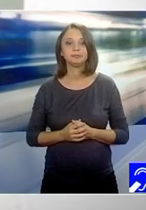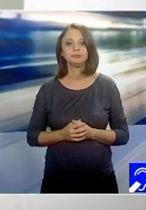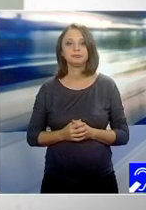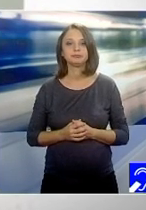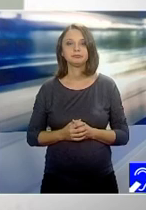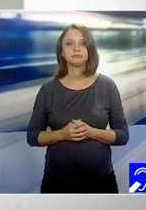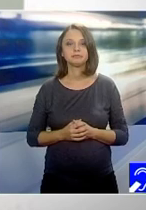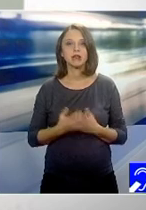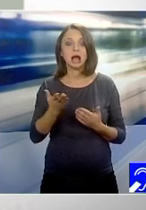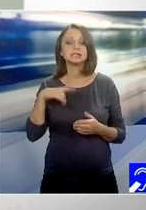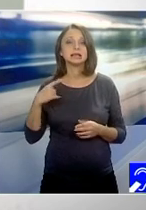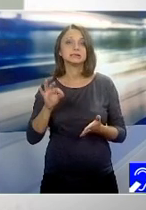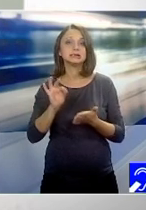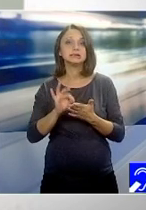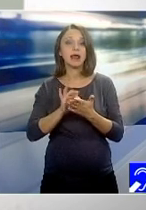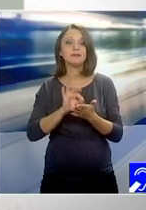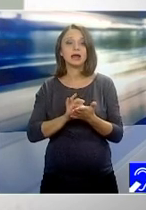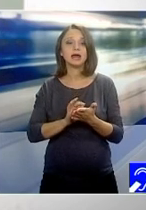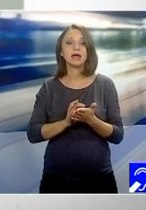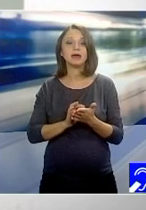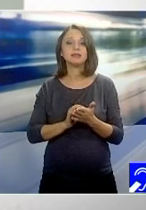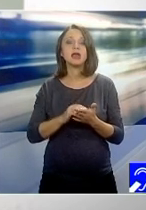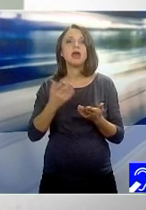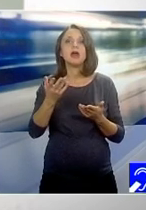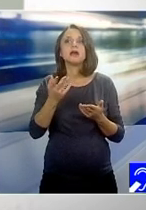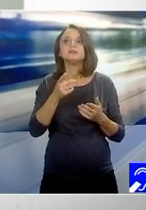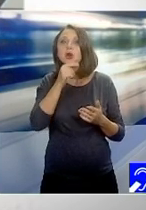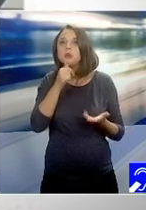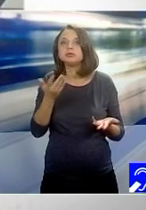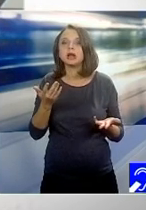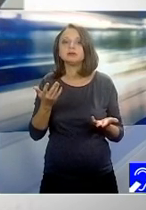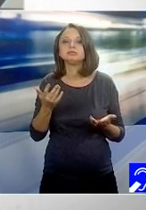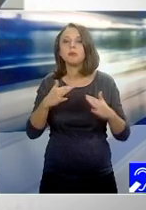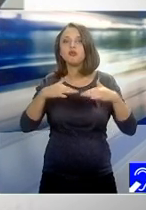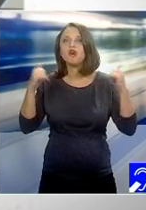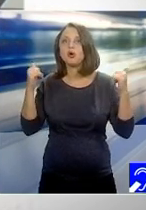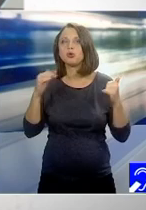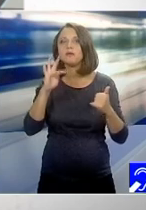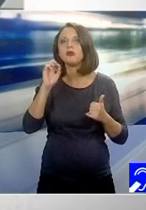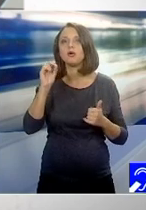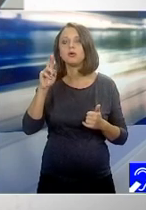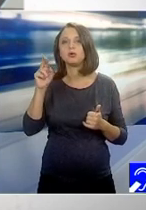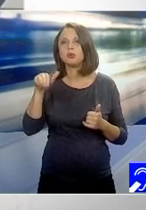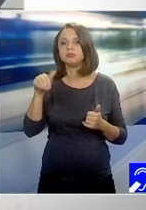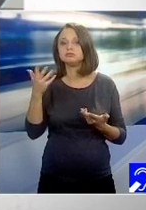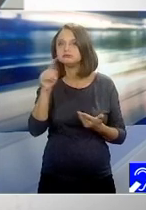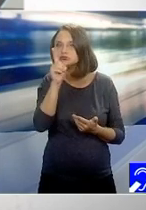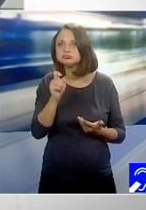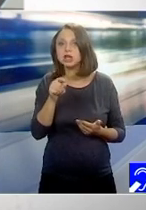Acestea sunt datele unui forum, de pe un forum. Dumneavoastră aveți astfel de date? Deci